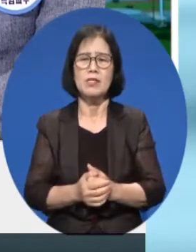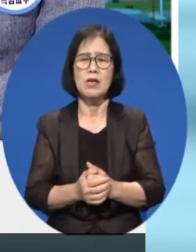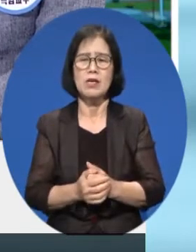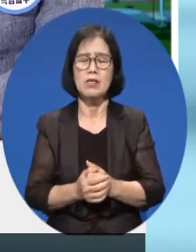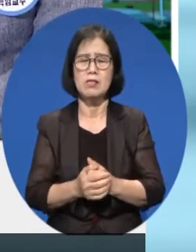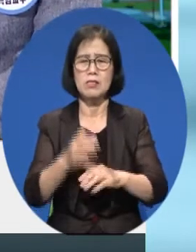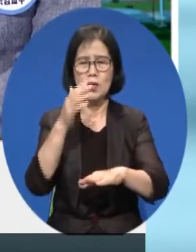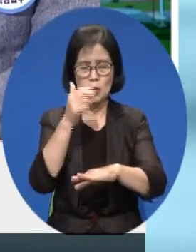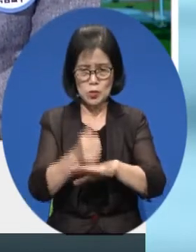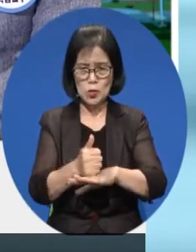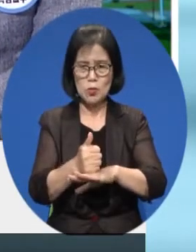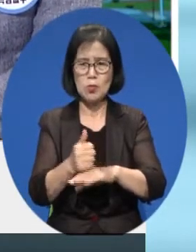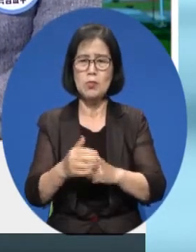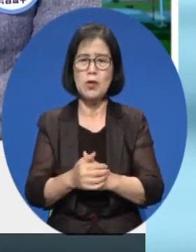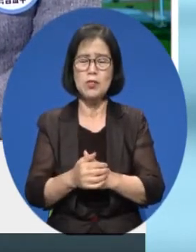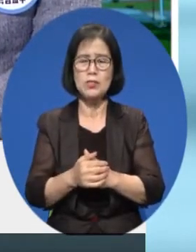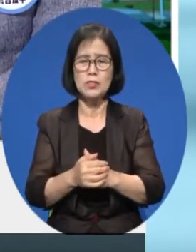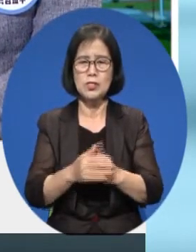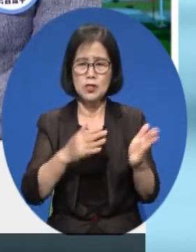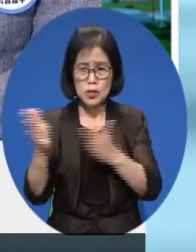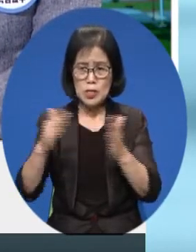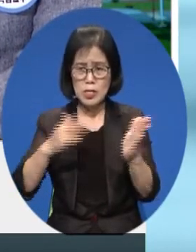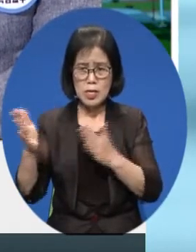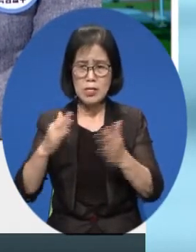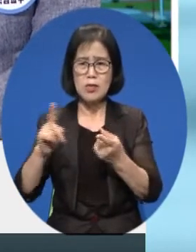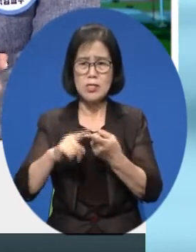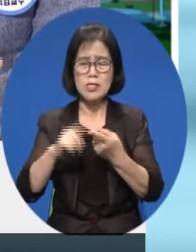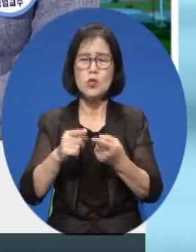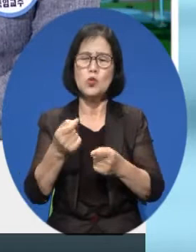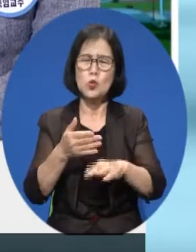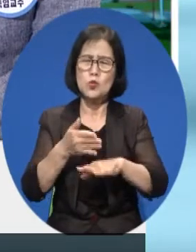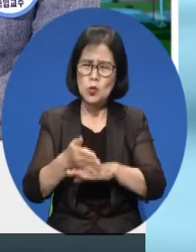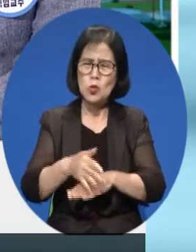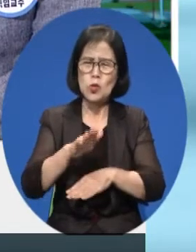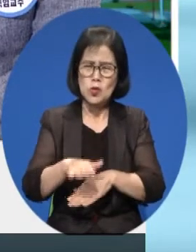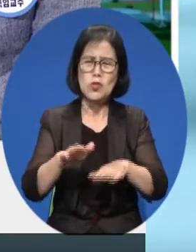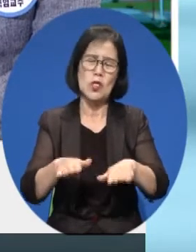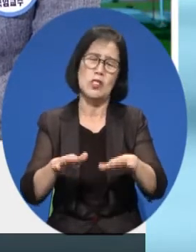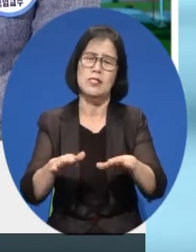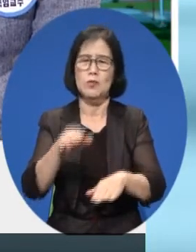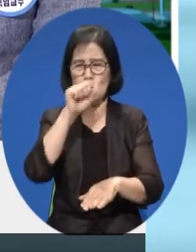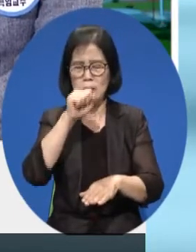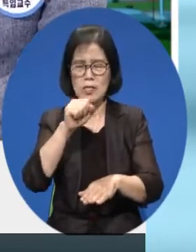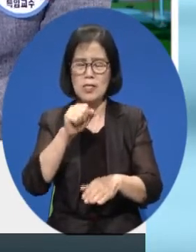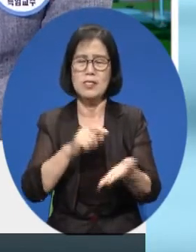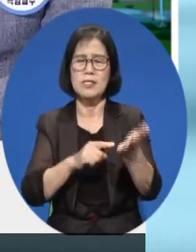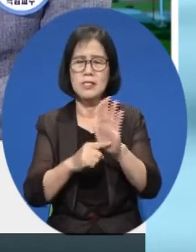결론적으로 봐서는 좀 처리하는 것에 대해서는 좀 천천히 했으면 좋겠다라는 사인을 줬다라고 좀